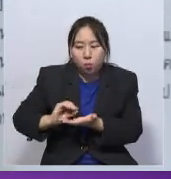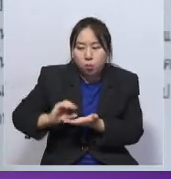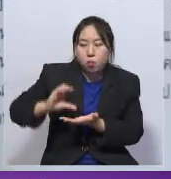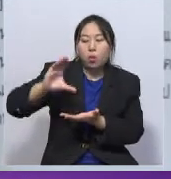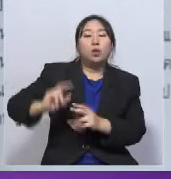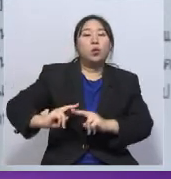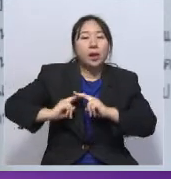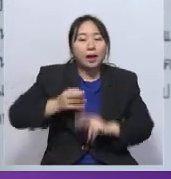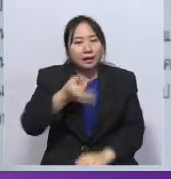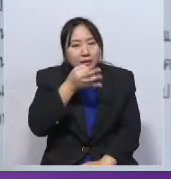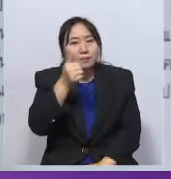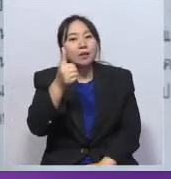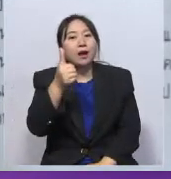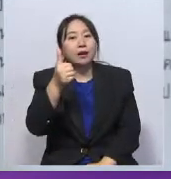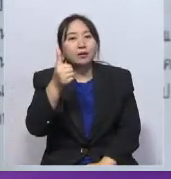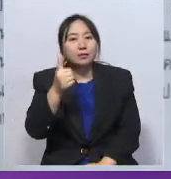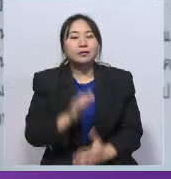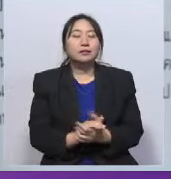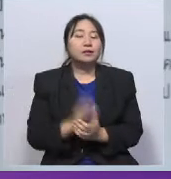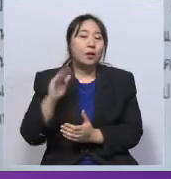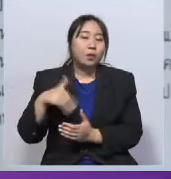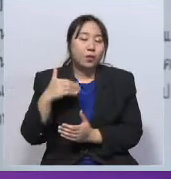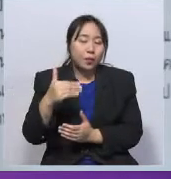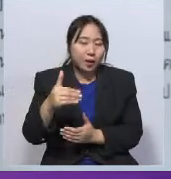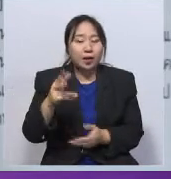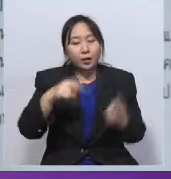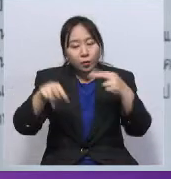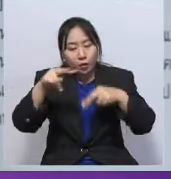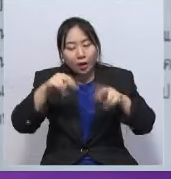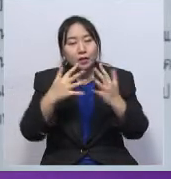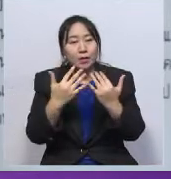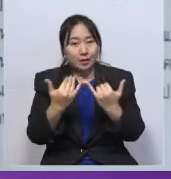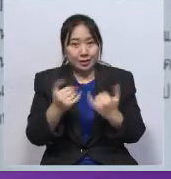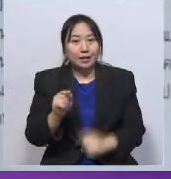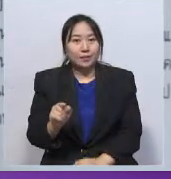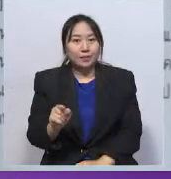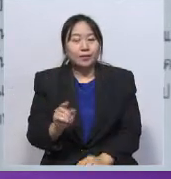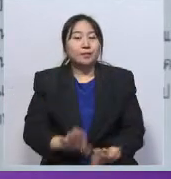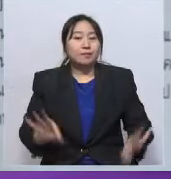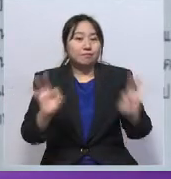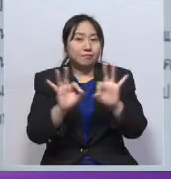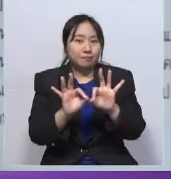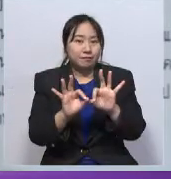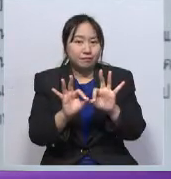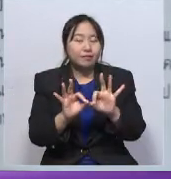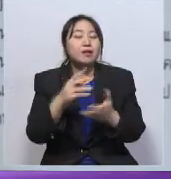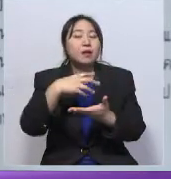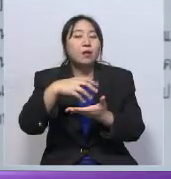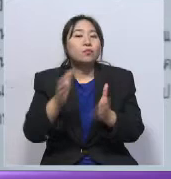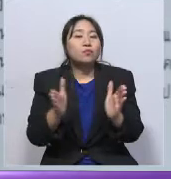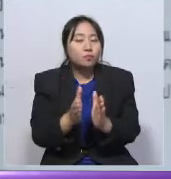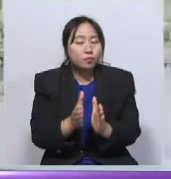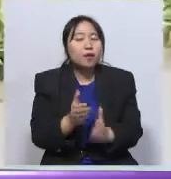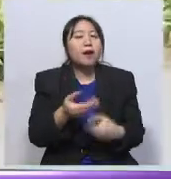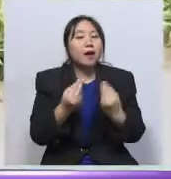ที่จะประกอบอาชีพแล้วก็โยงไปสู่การดูแลอันนี้ก็เป็นที่มาที่ไปส่วนหนึ่งโดยเข้าๆ